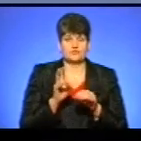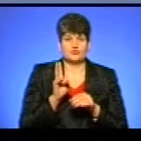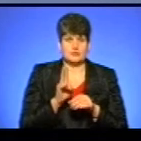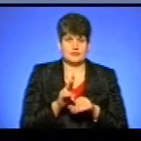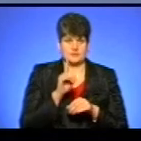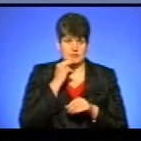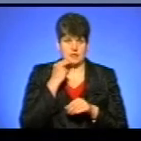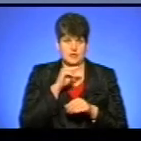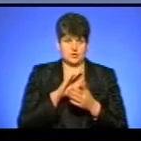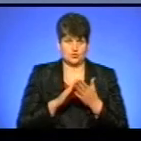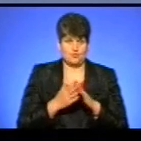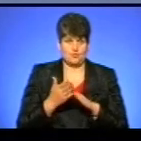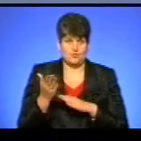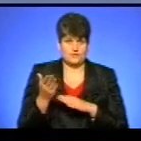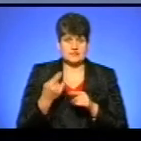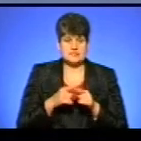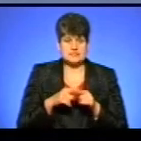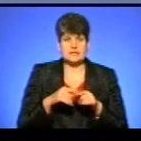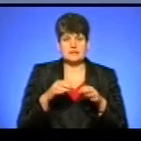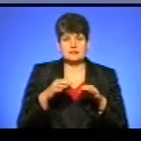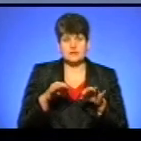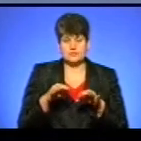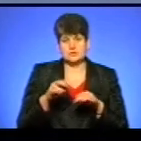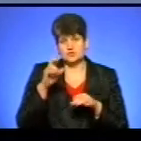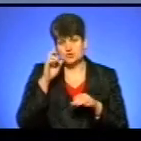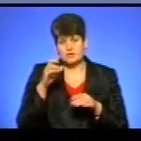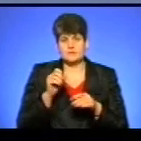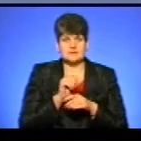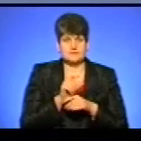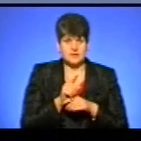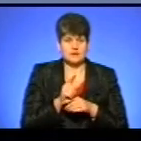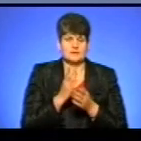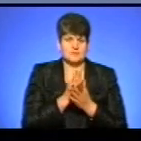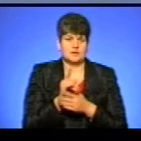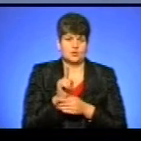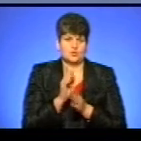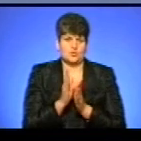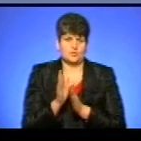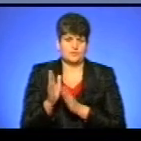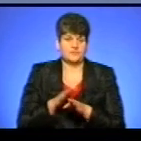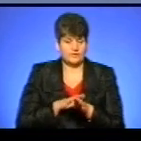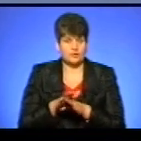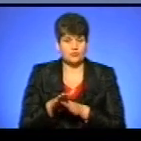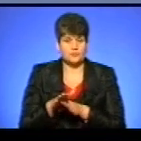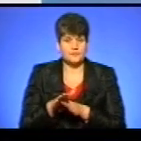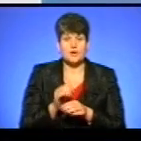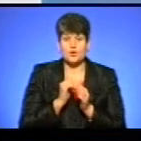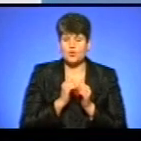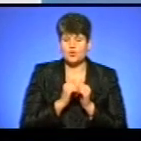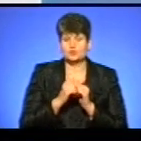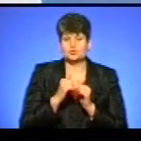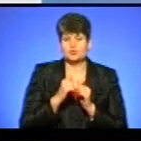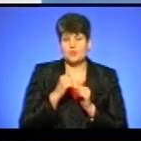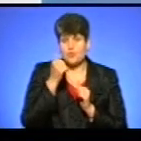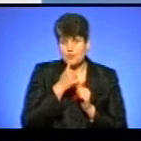тролейбусі набагато кращі умови. Тому що це є транспорт комунальний, ми ставимо певні завдання, ми дотримуємося певних стандартів, ми їх виконуємо. І кожного року оновлюємо свій рухомий